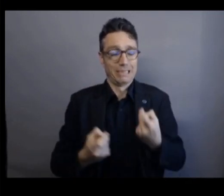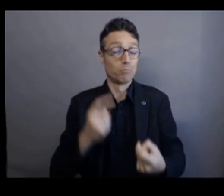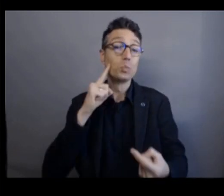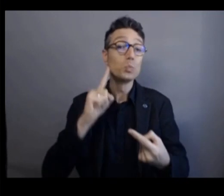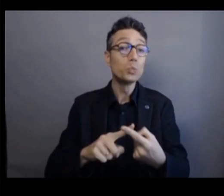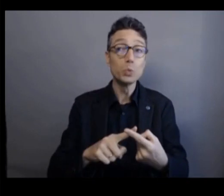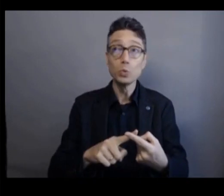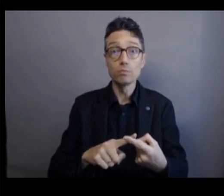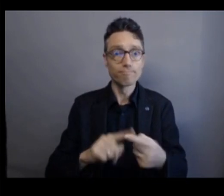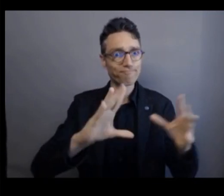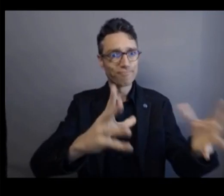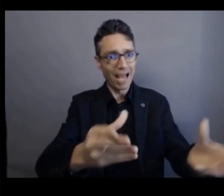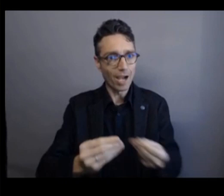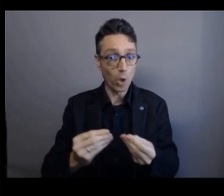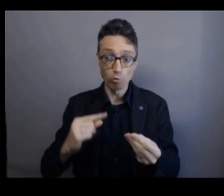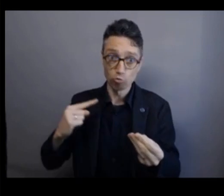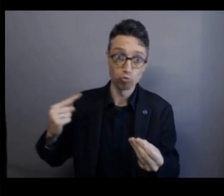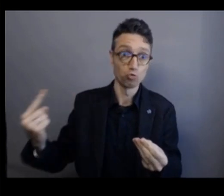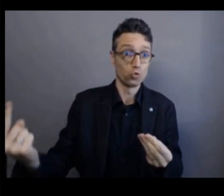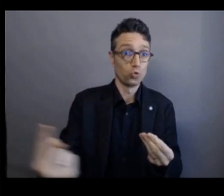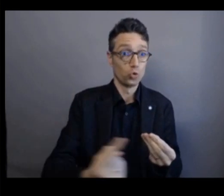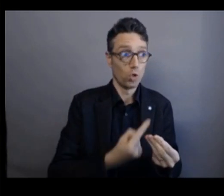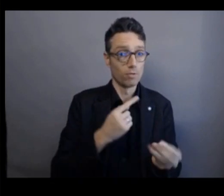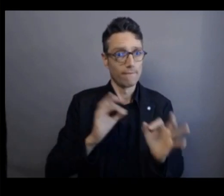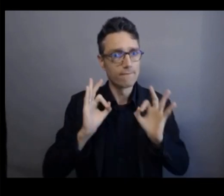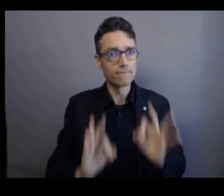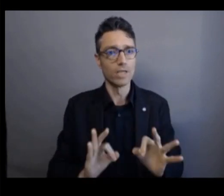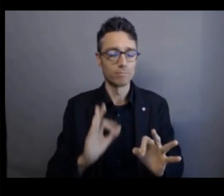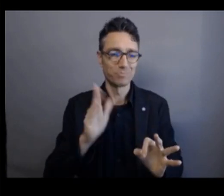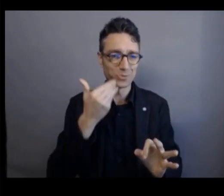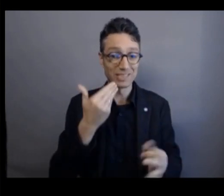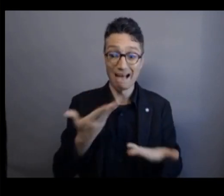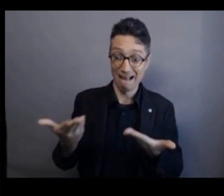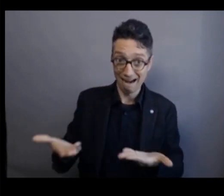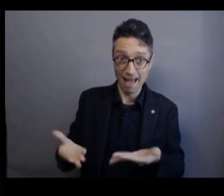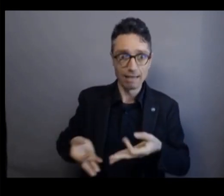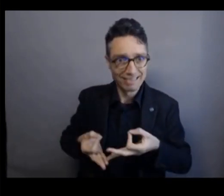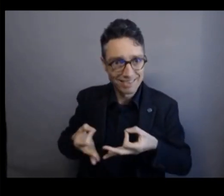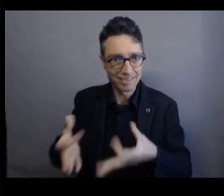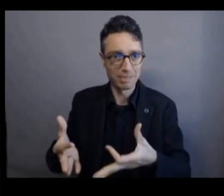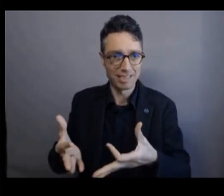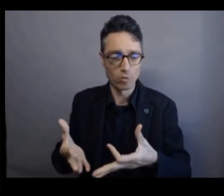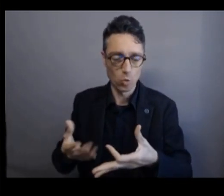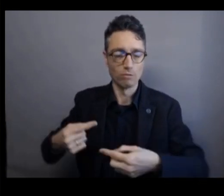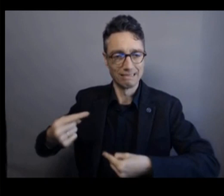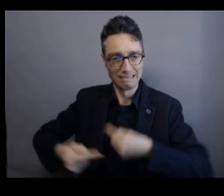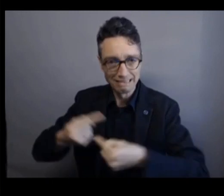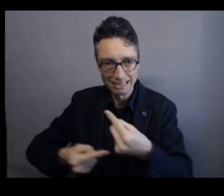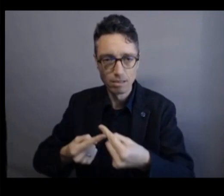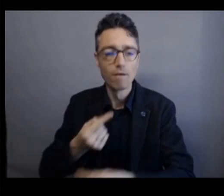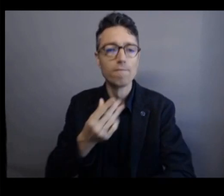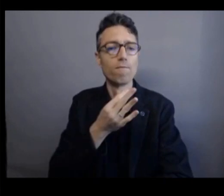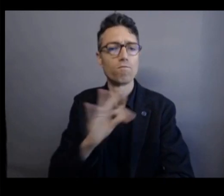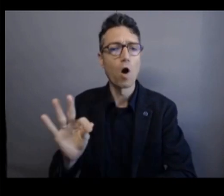en place une sensibilisation de l'ensemble des collaborateurs donc, en France, dans un premier temps, puis à l'international, on déploiera les bonnes